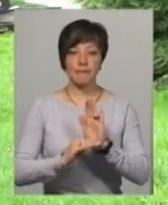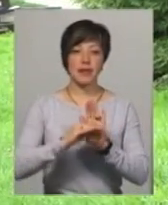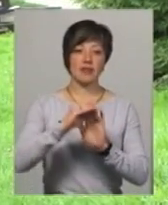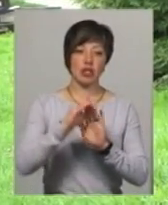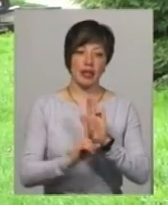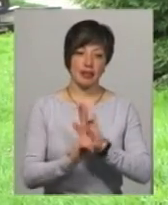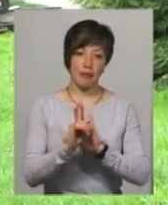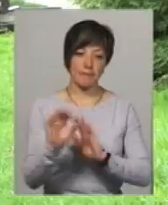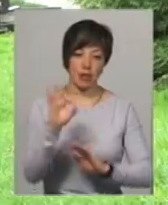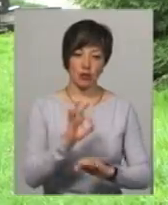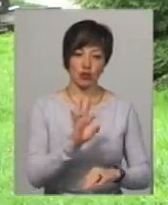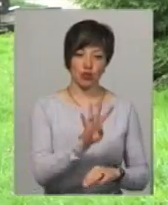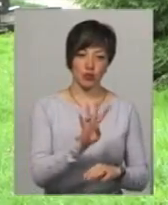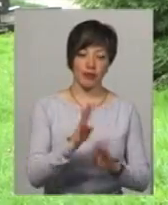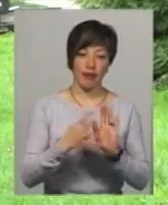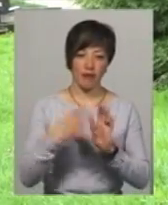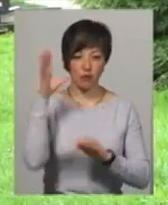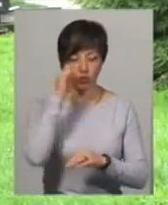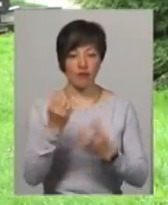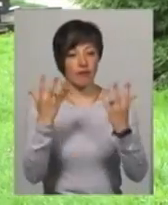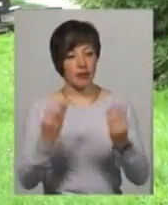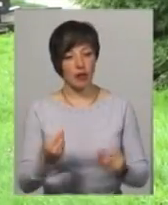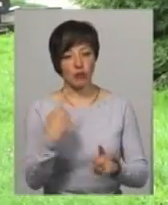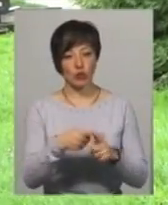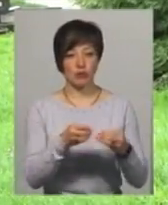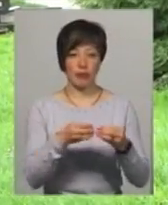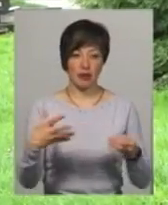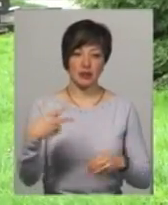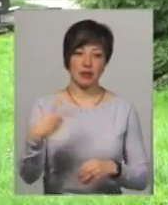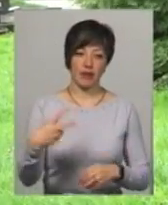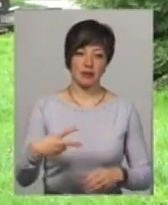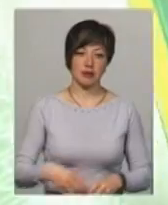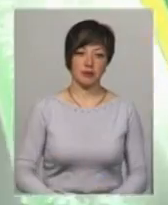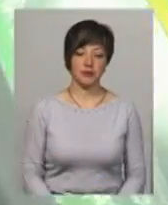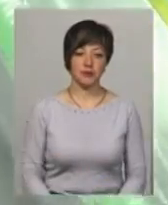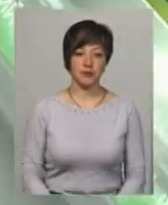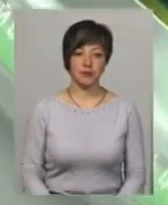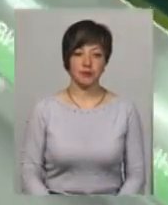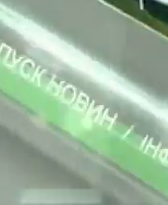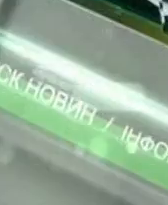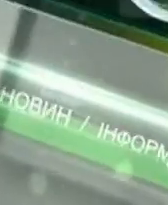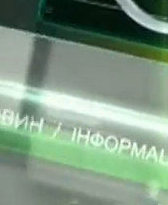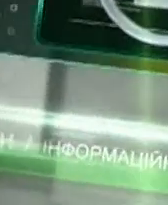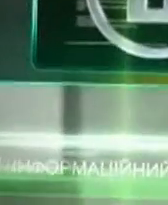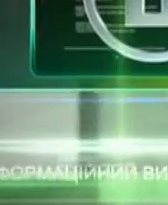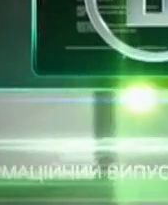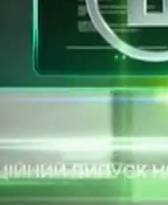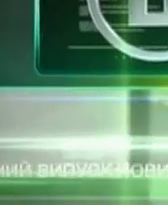температури вночі до 4-9, а в день до плюс 15-20 градусів.